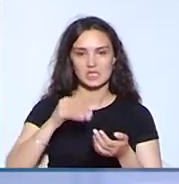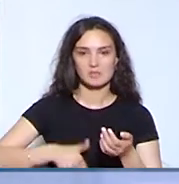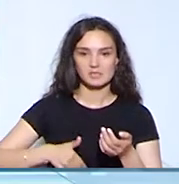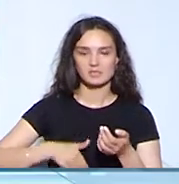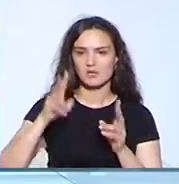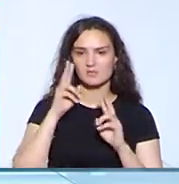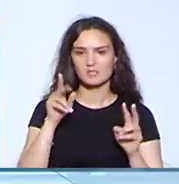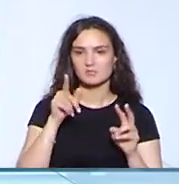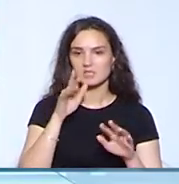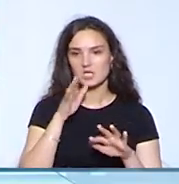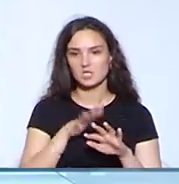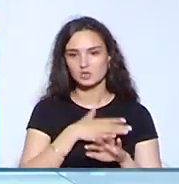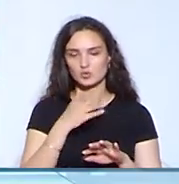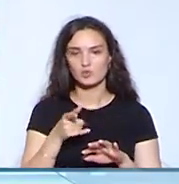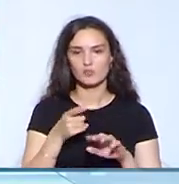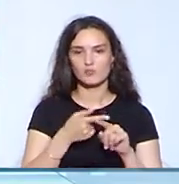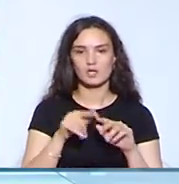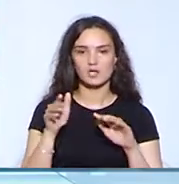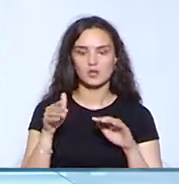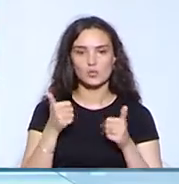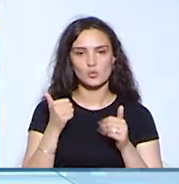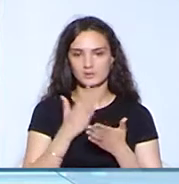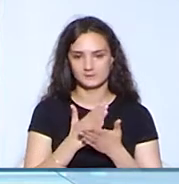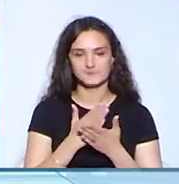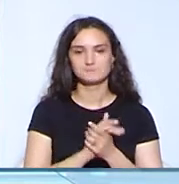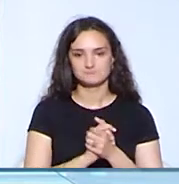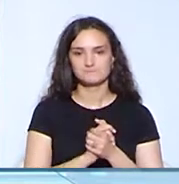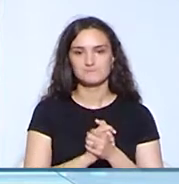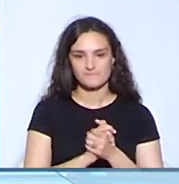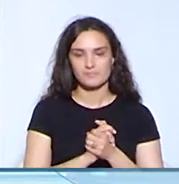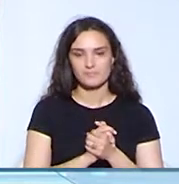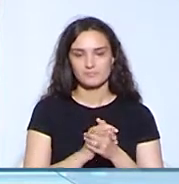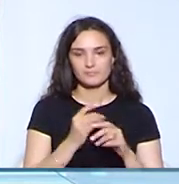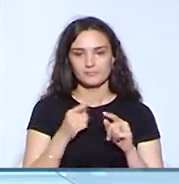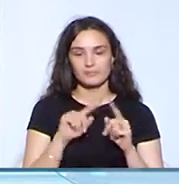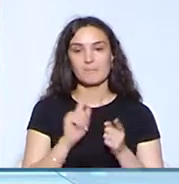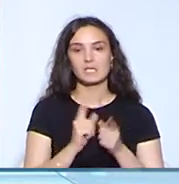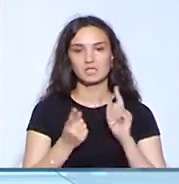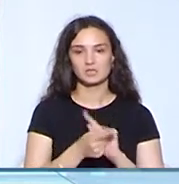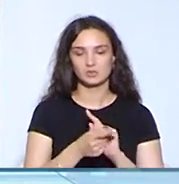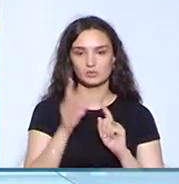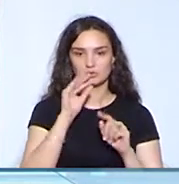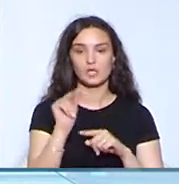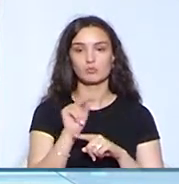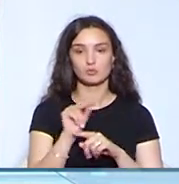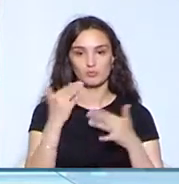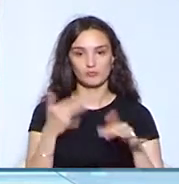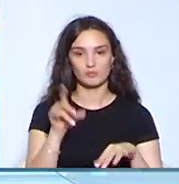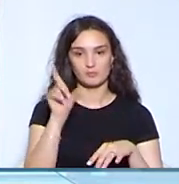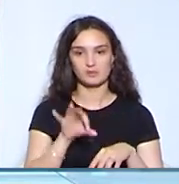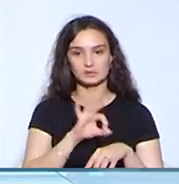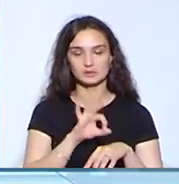მისი ხანგრძლივობა, ლატენტური პერიოდი, გამოვლინება და ასე და ასე შემდეგ. პირიქით, ახლა როცა ნამკურნალები პაციენტი